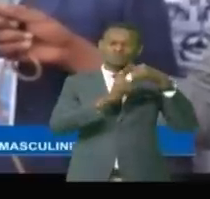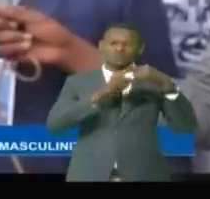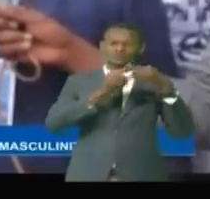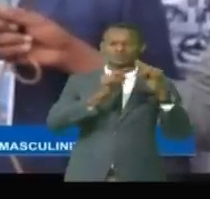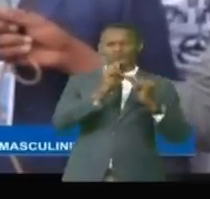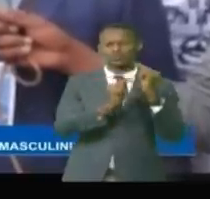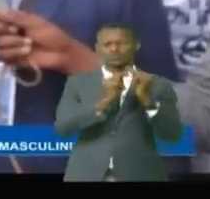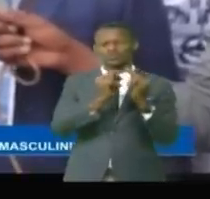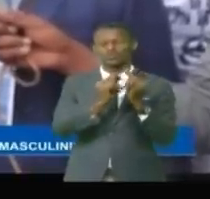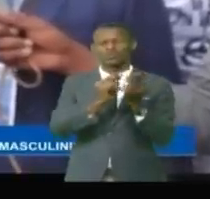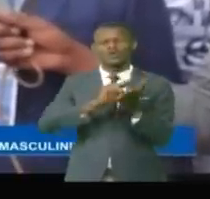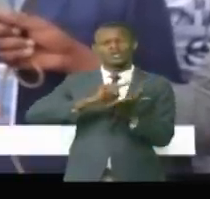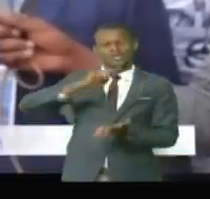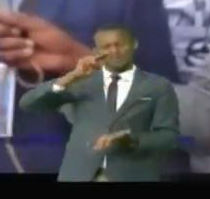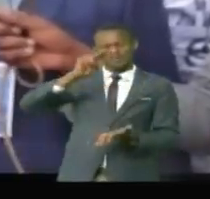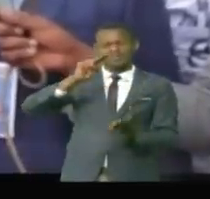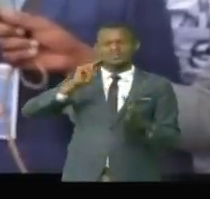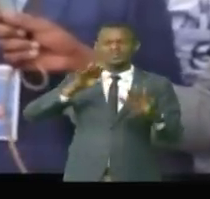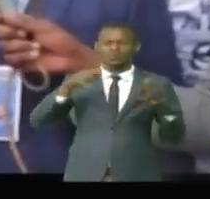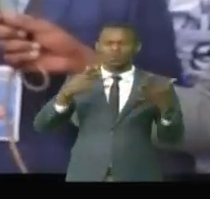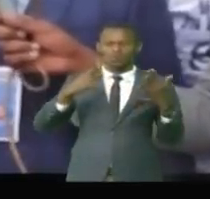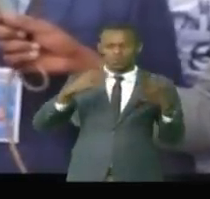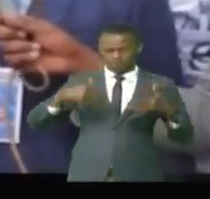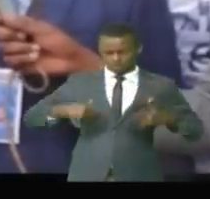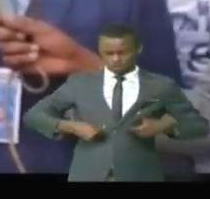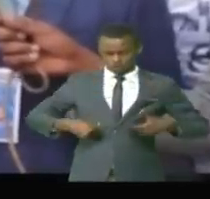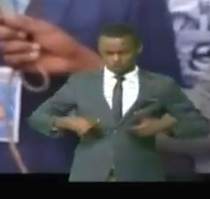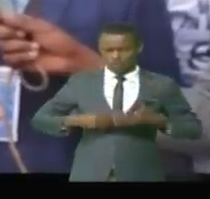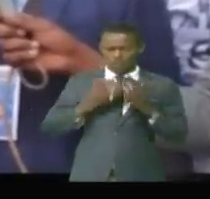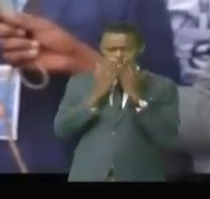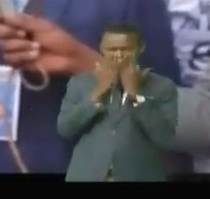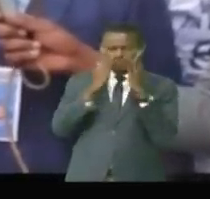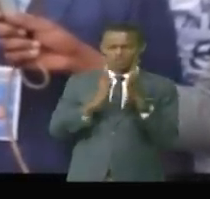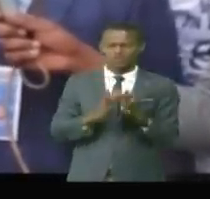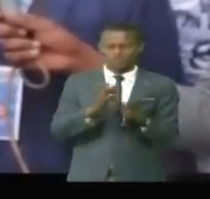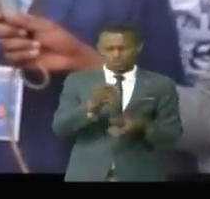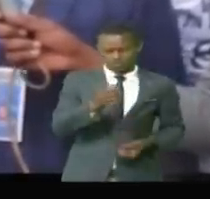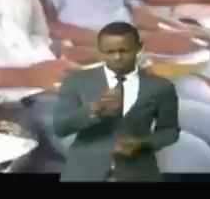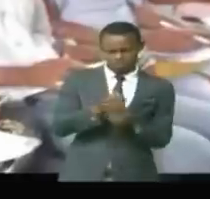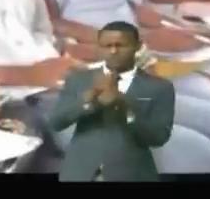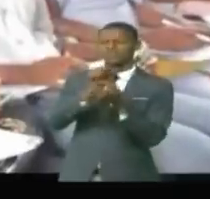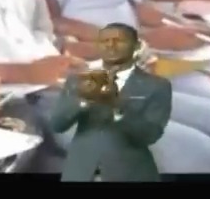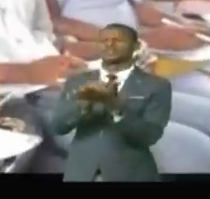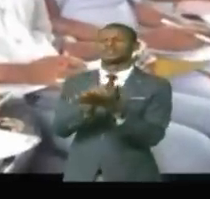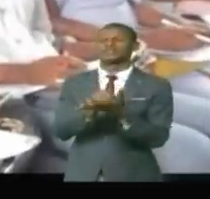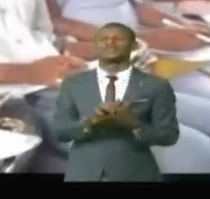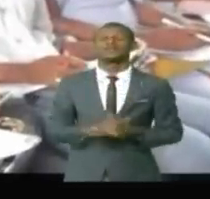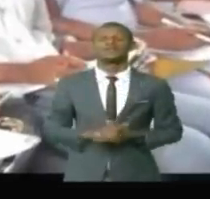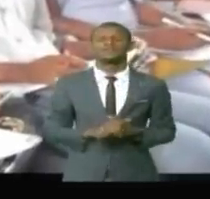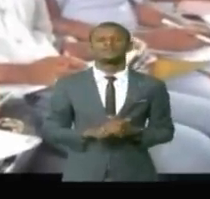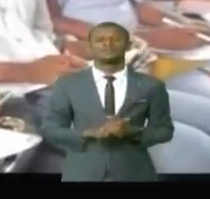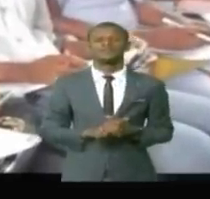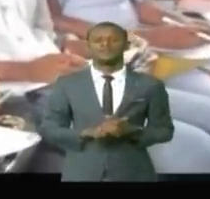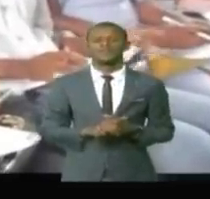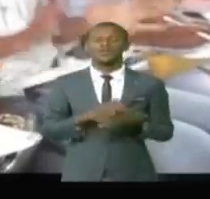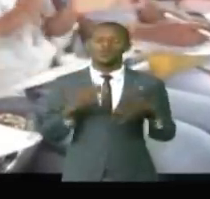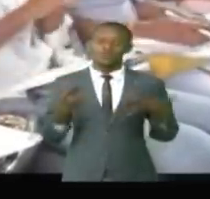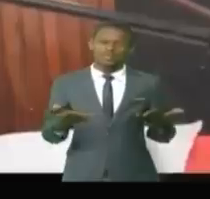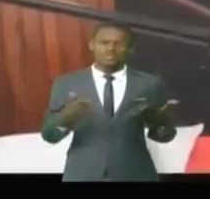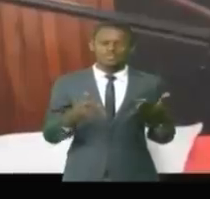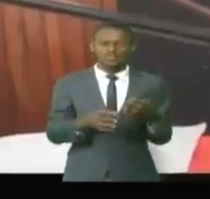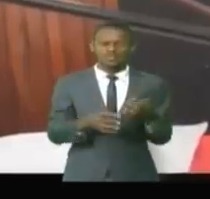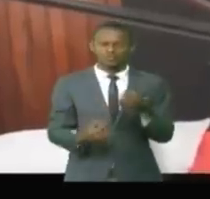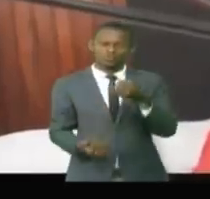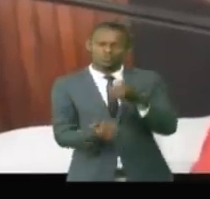la jeunesse ou des étudiants, la communauté universitaire quant à ces. La promotion du leadership féminin